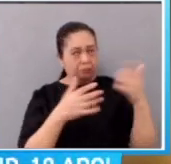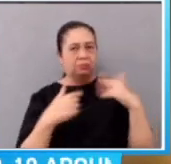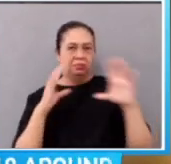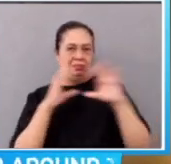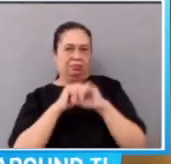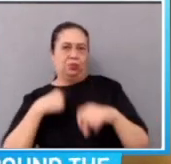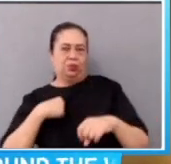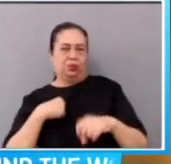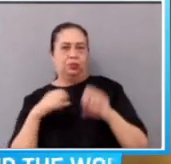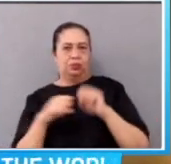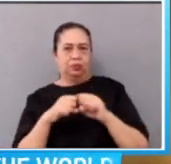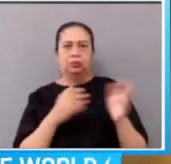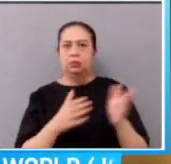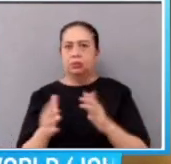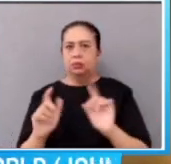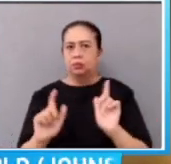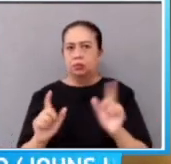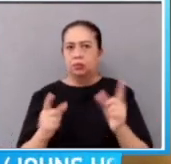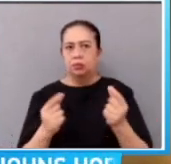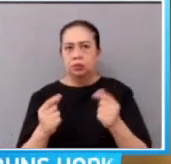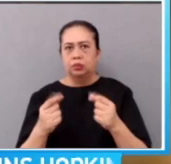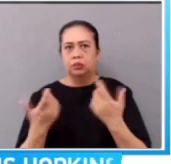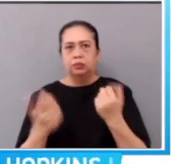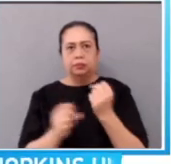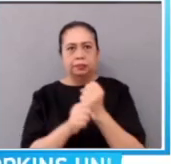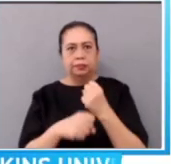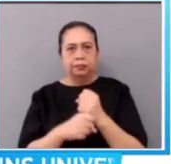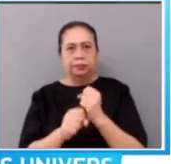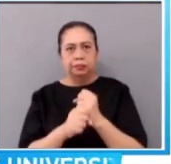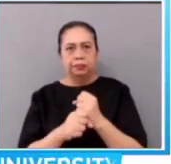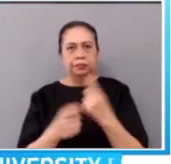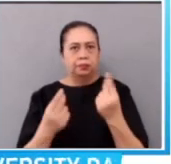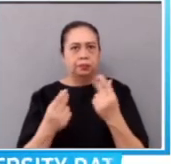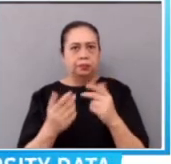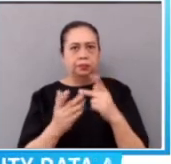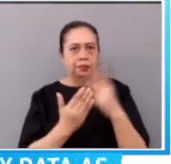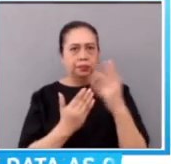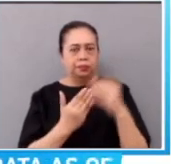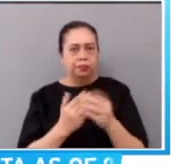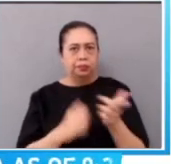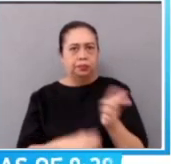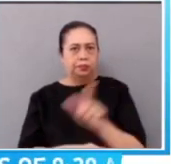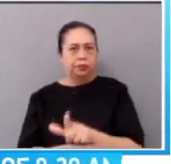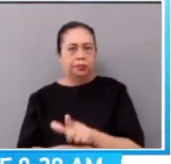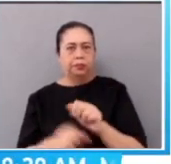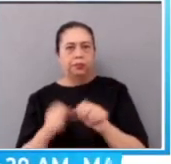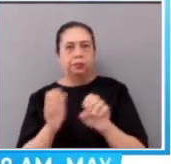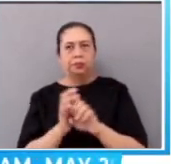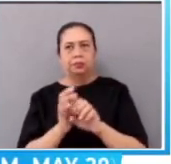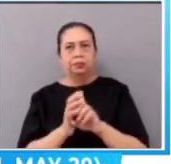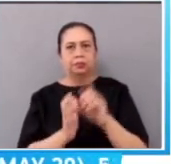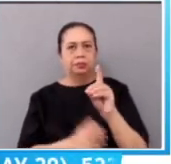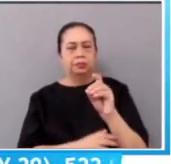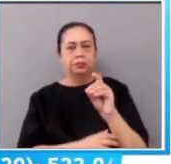namin, binabalangkas pa rin po namin yung mga programa tulad ng daylight saving time, kung saan